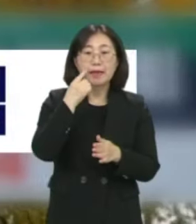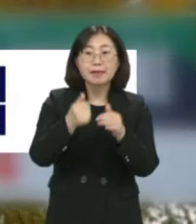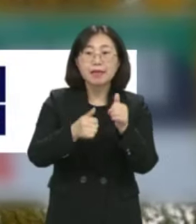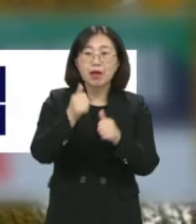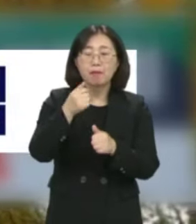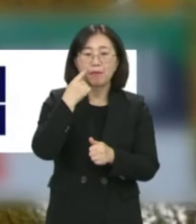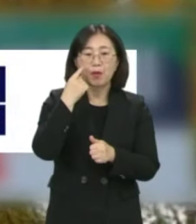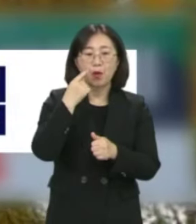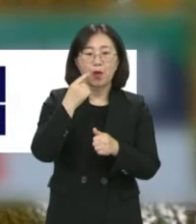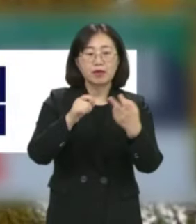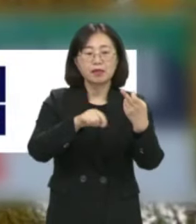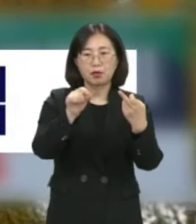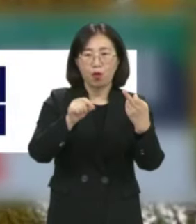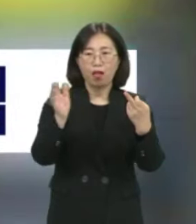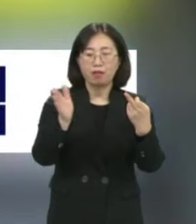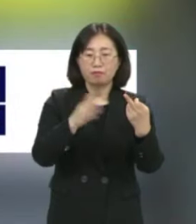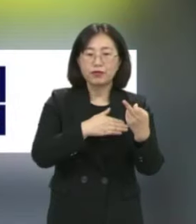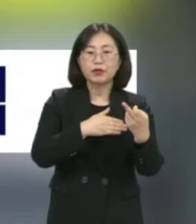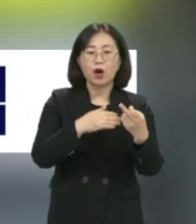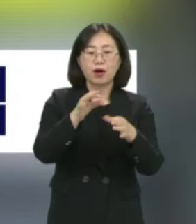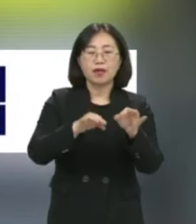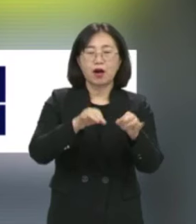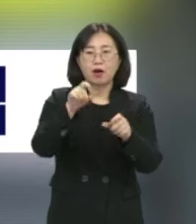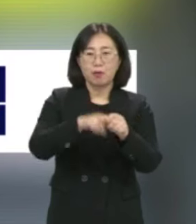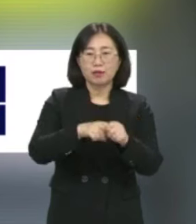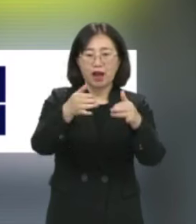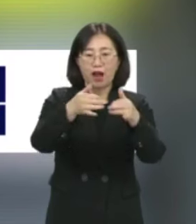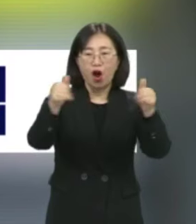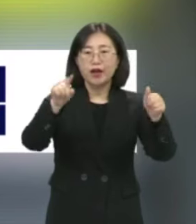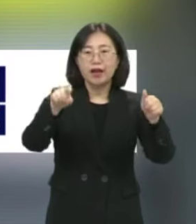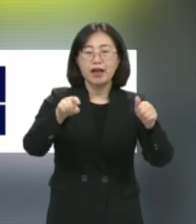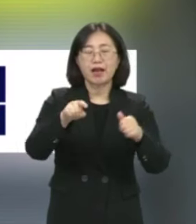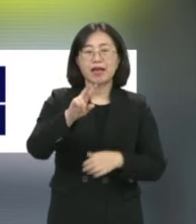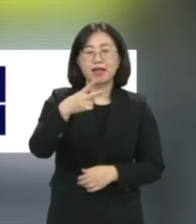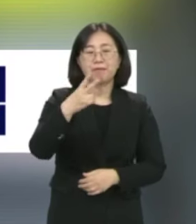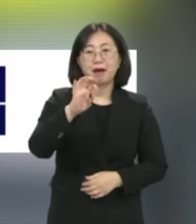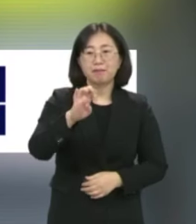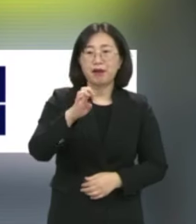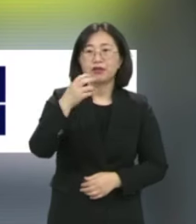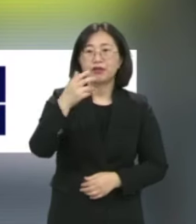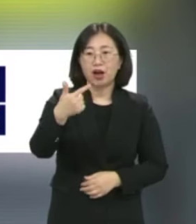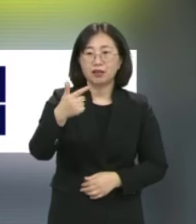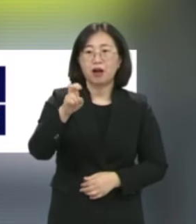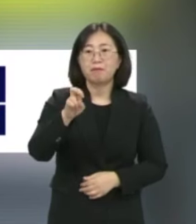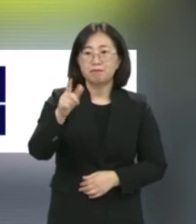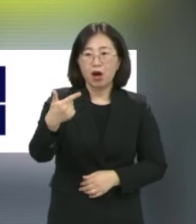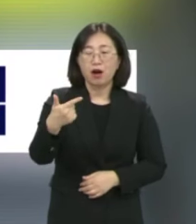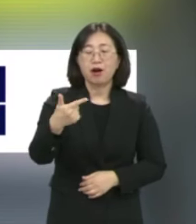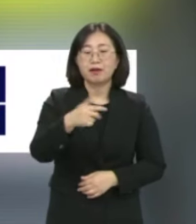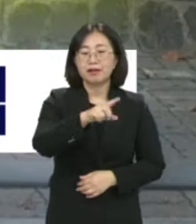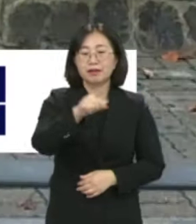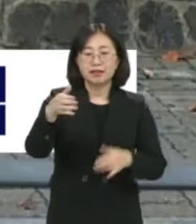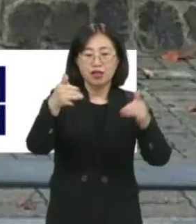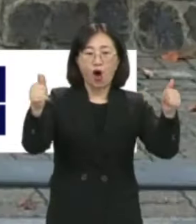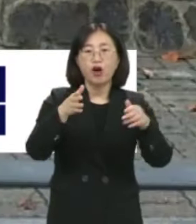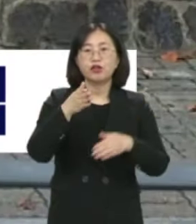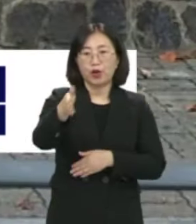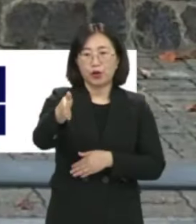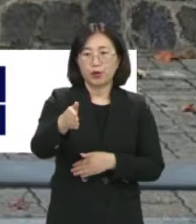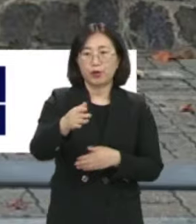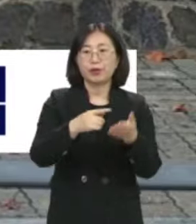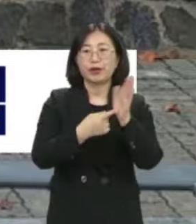달부터 전체 상업용 현수막 게시대의 14.3% 200 6면을 친환경 현수막 전용 계시대로